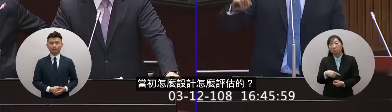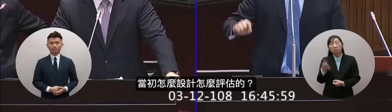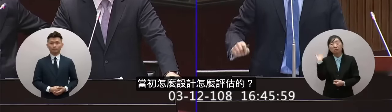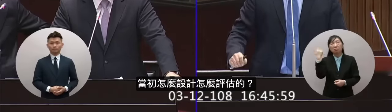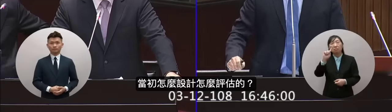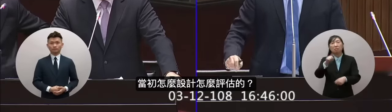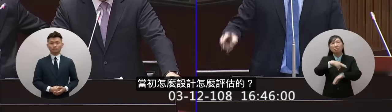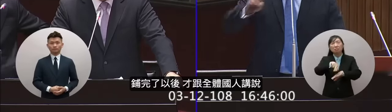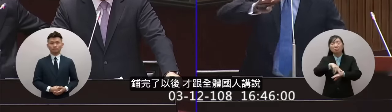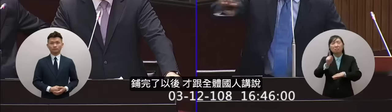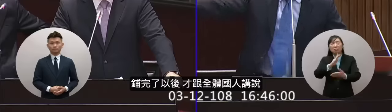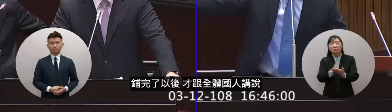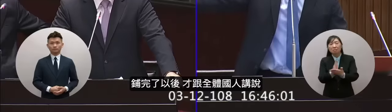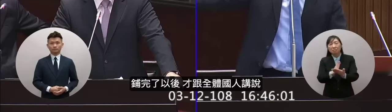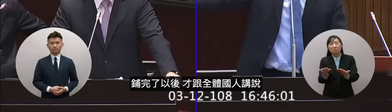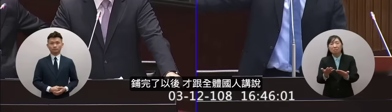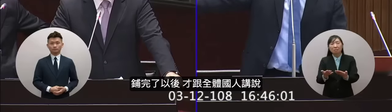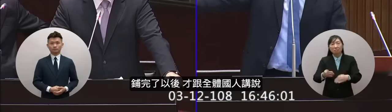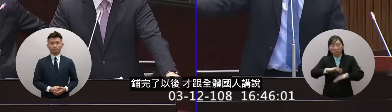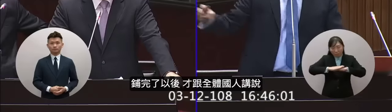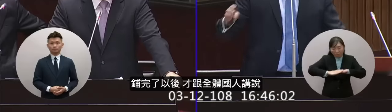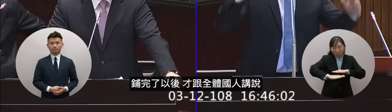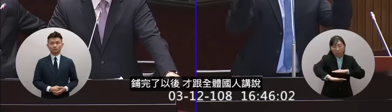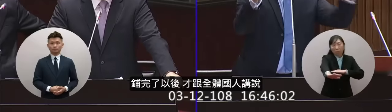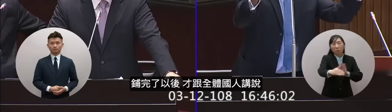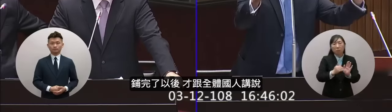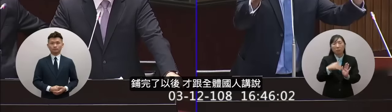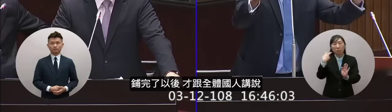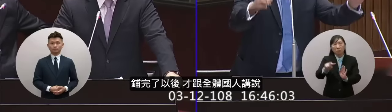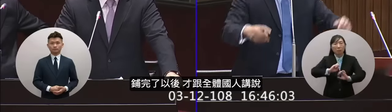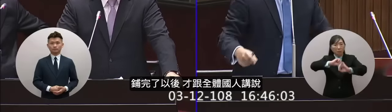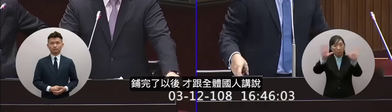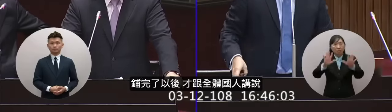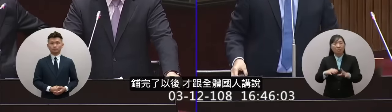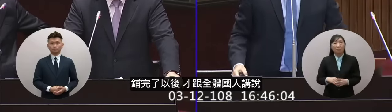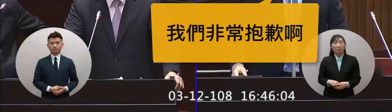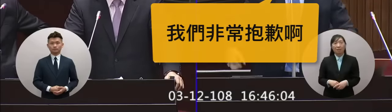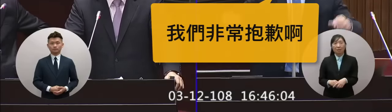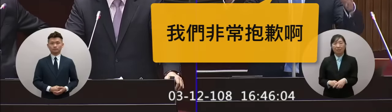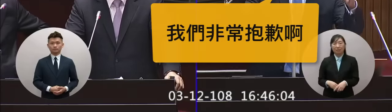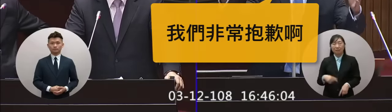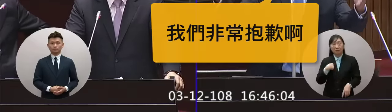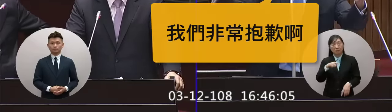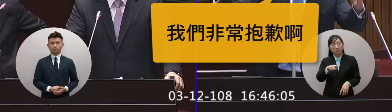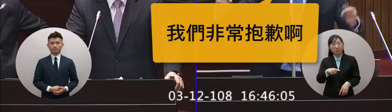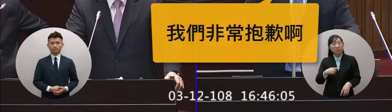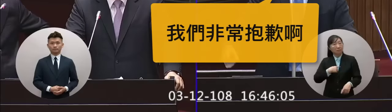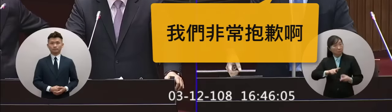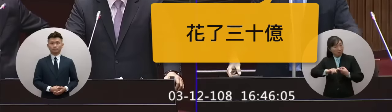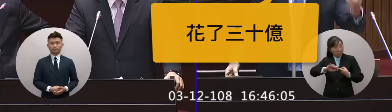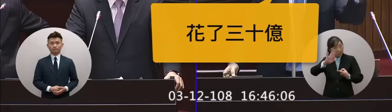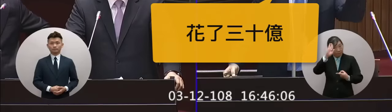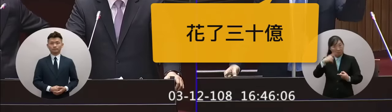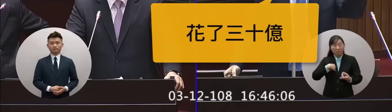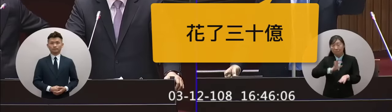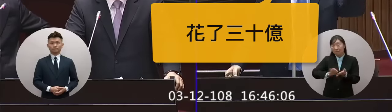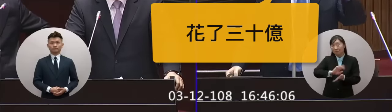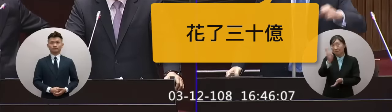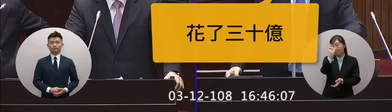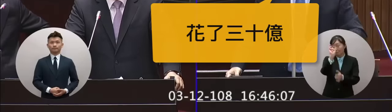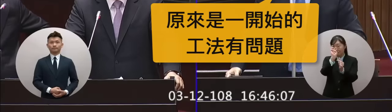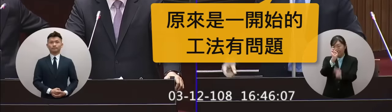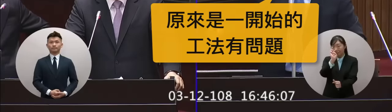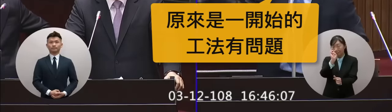计、怎么评估的？铺完了以后，才跟全体国人讲说，我们非常抱歉呐、啊。花了